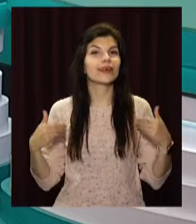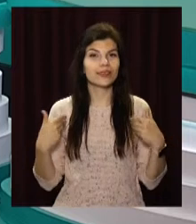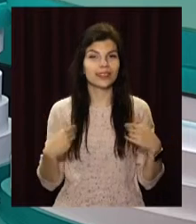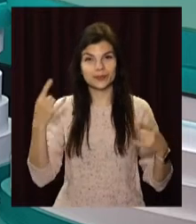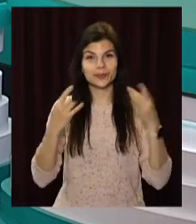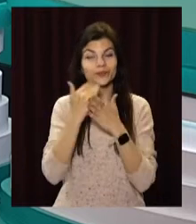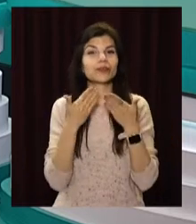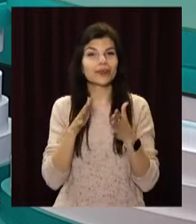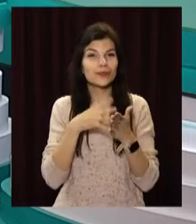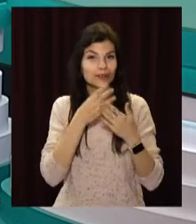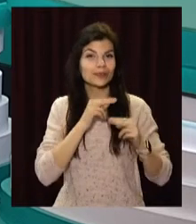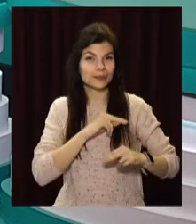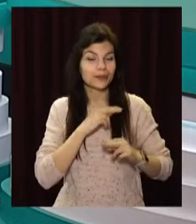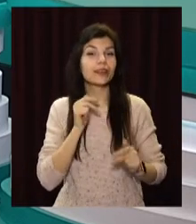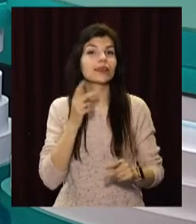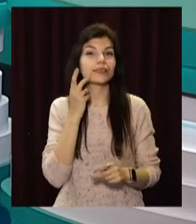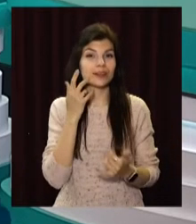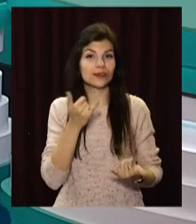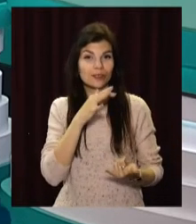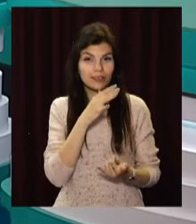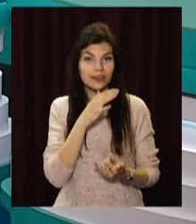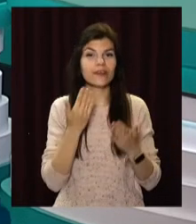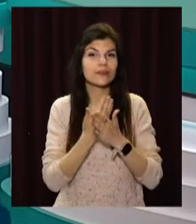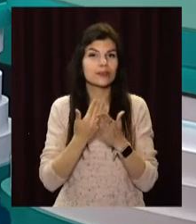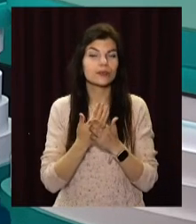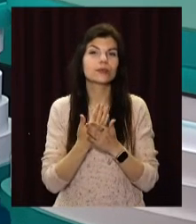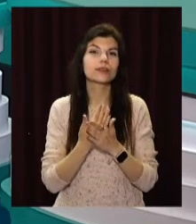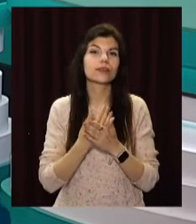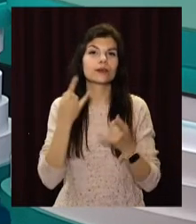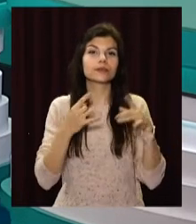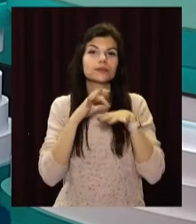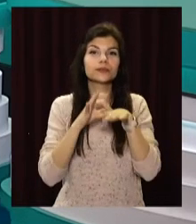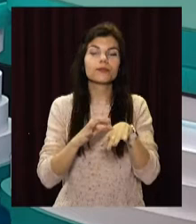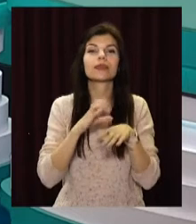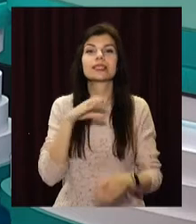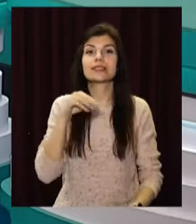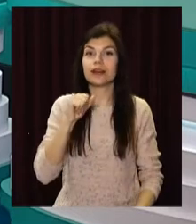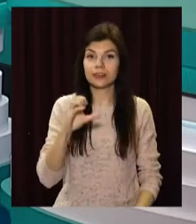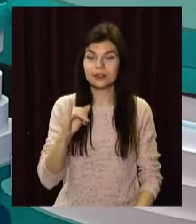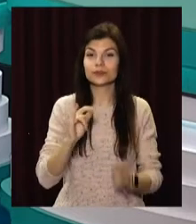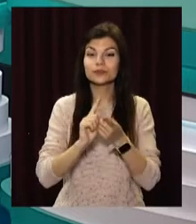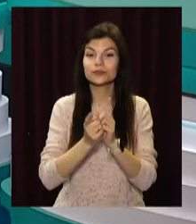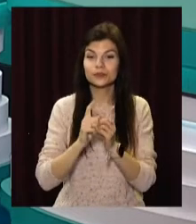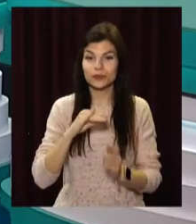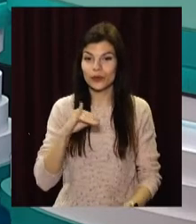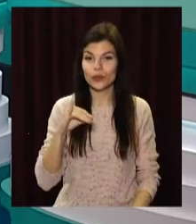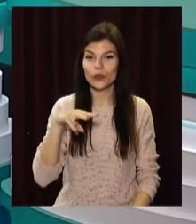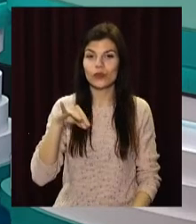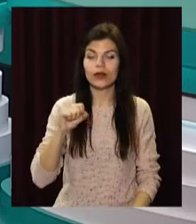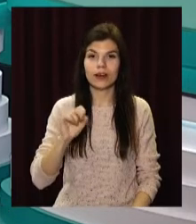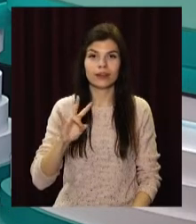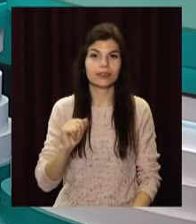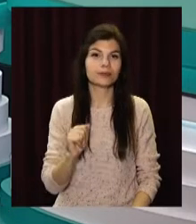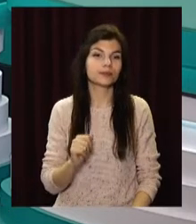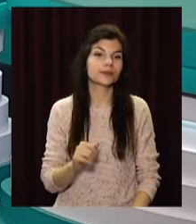Вітаю! Відкрити продовжує свою роботу. І, як завжди у цій порі, випуск новин. У студії для вас працюють Стас Коновалов та сурдоперекладачка